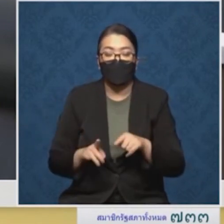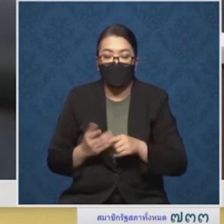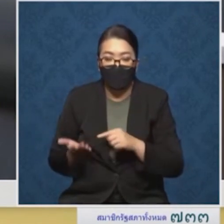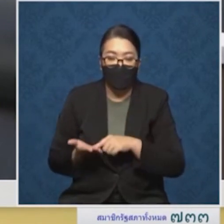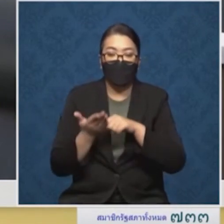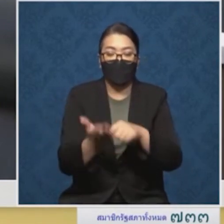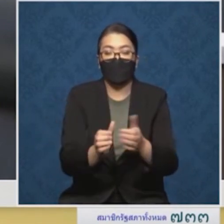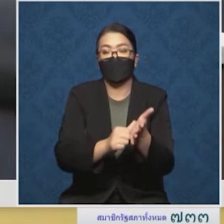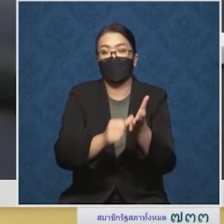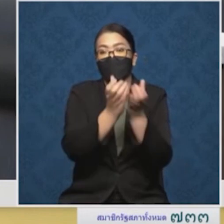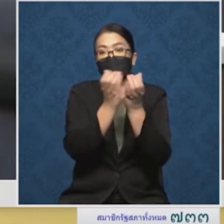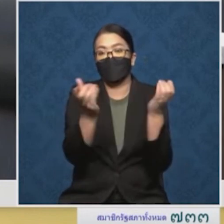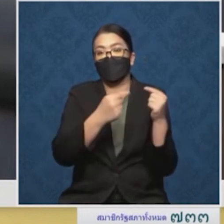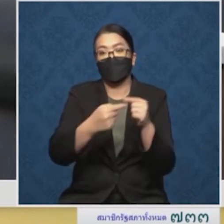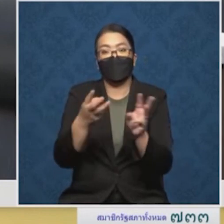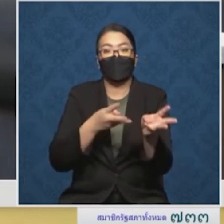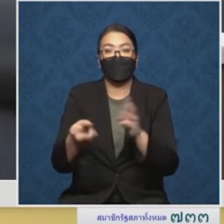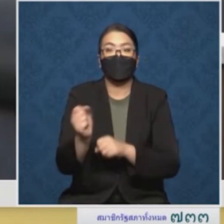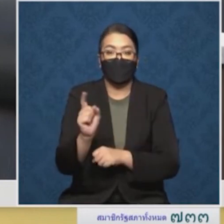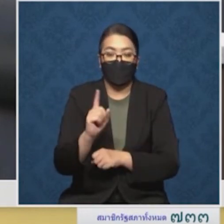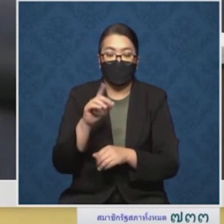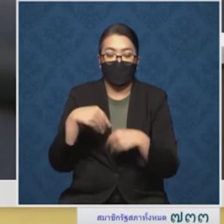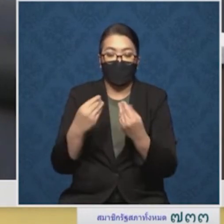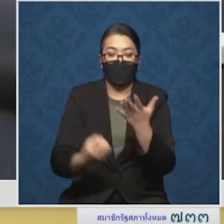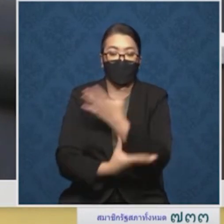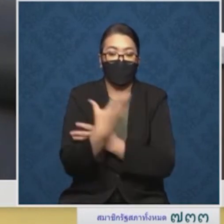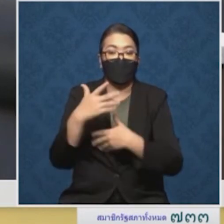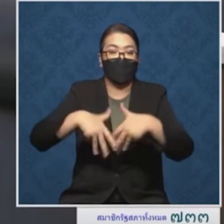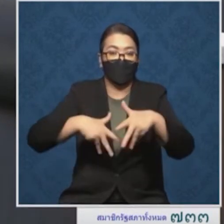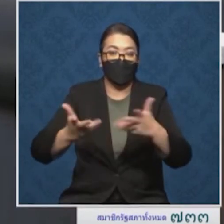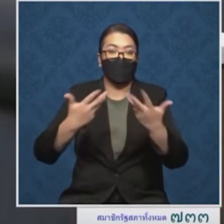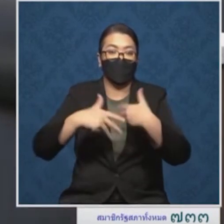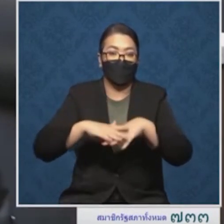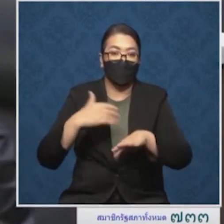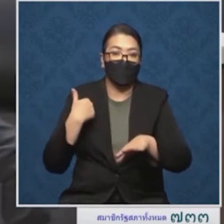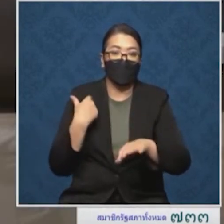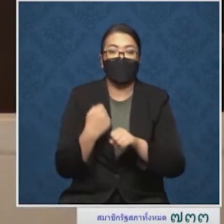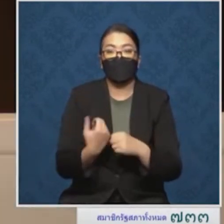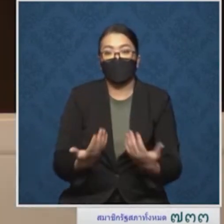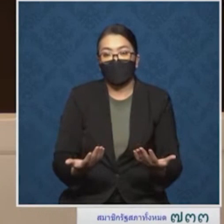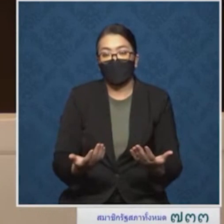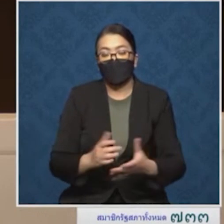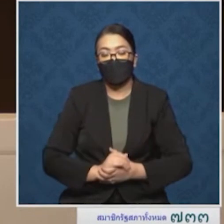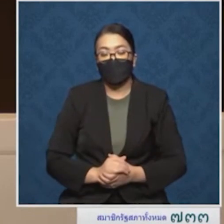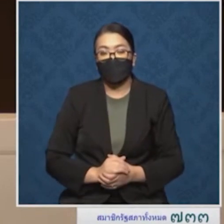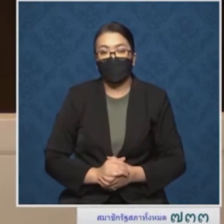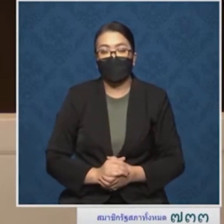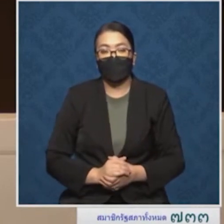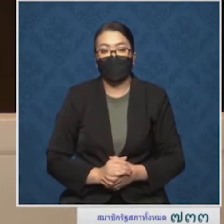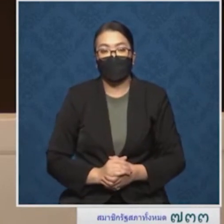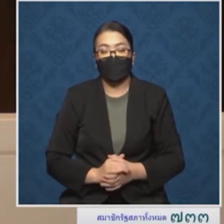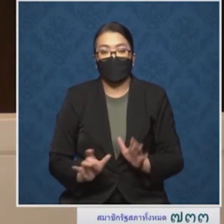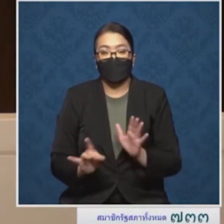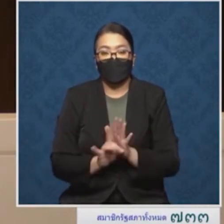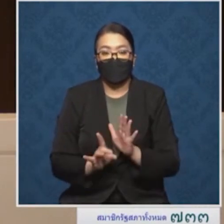ทตองแ้ขายรบนูนโดยปัญชาชนมสวร่มขคุอย่ชวครก็เรีนเป็นหราส